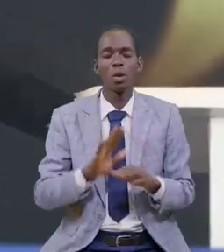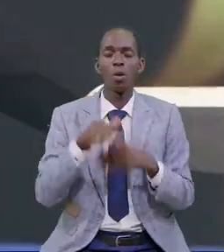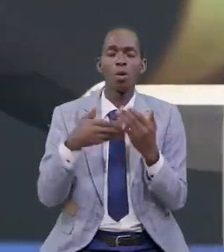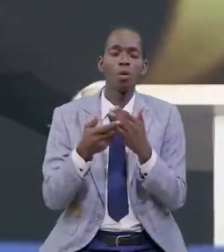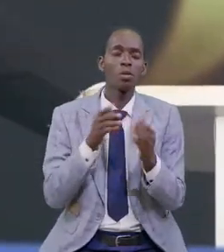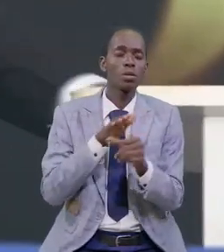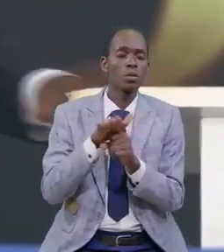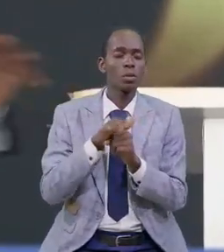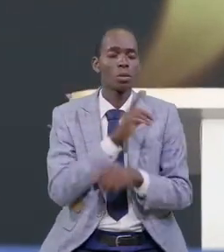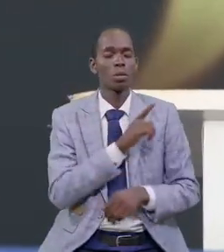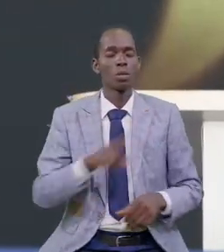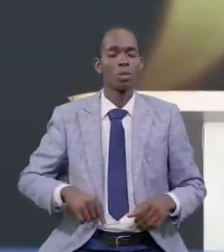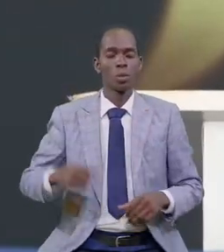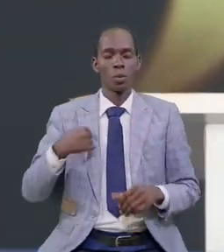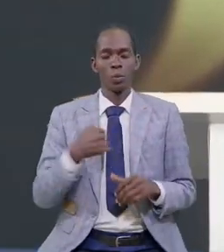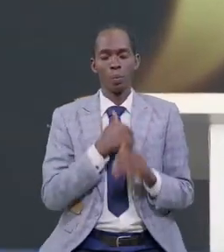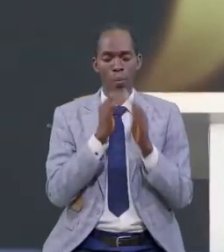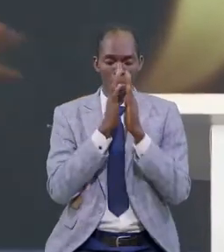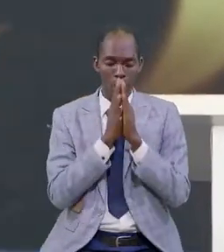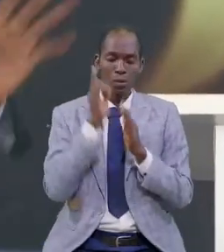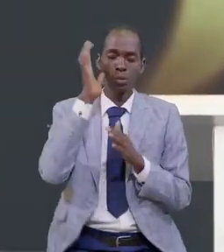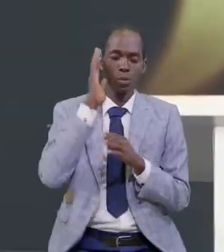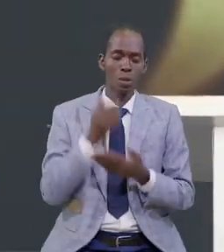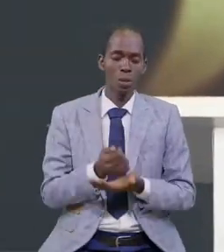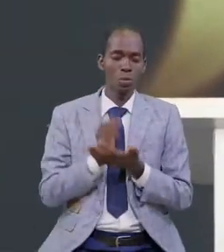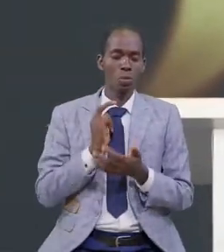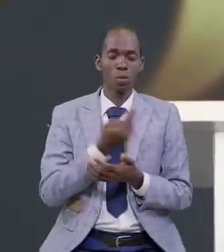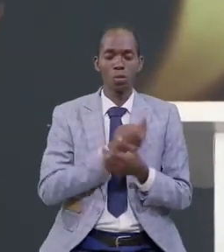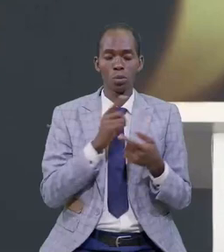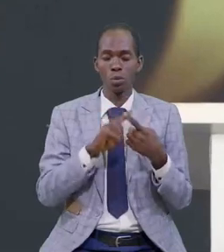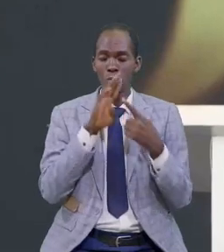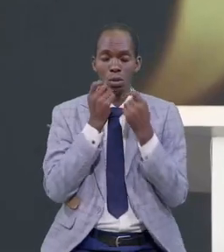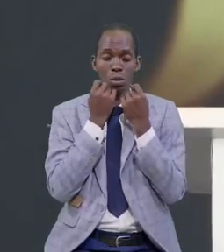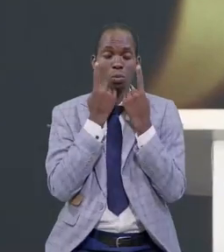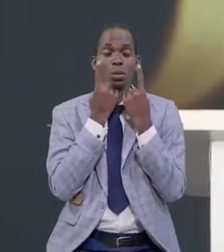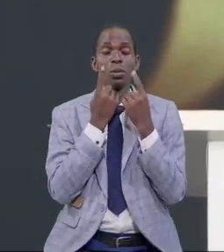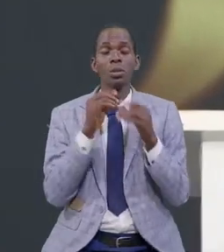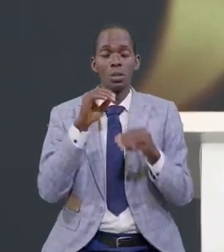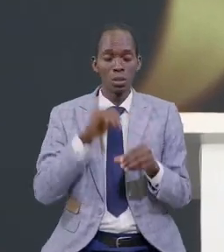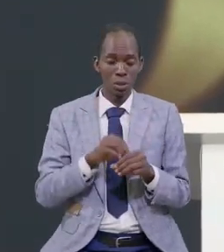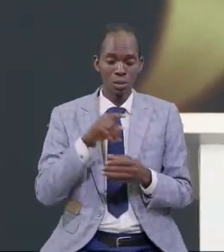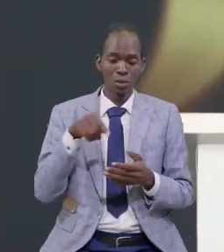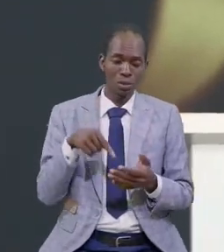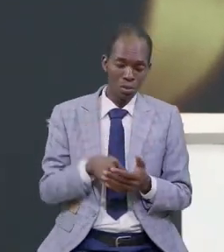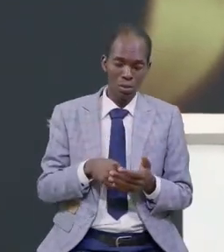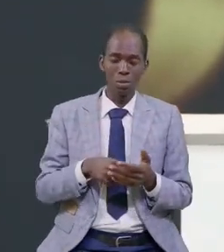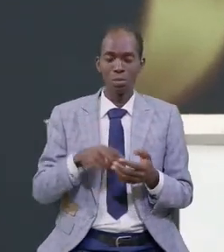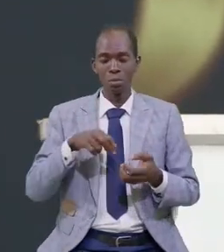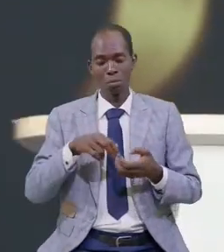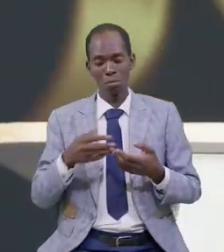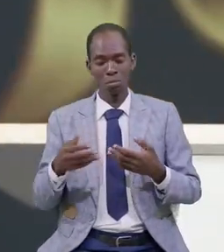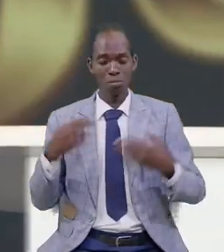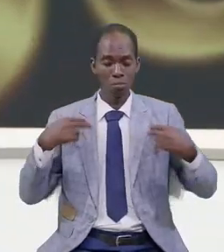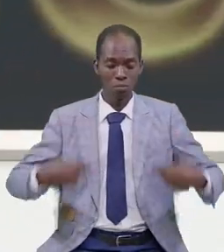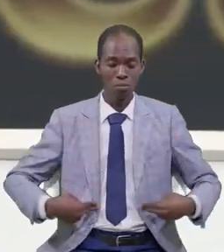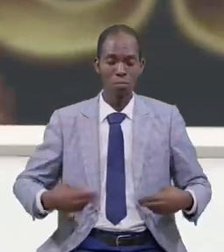Rédempteur et Seigneur et nous prions que tu nous gardes en éveil même dans la condition physique où